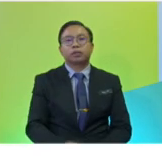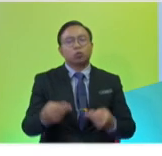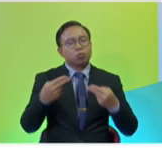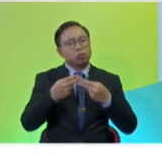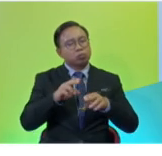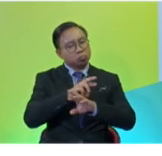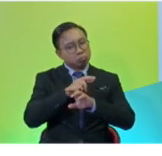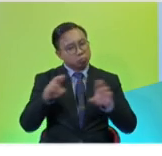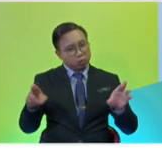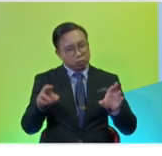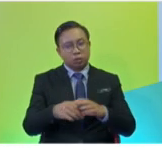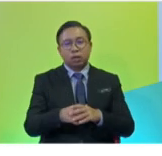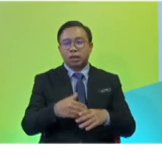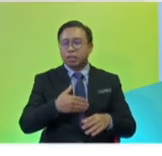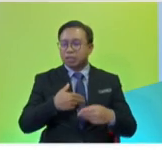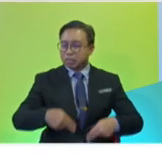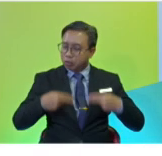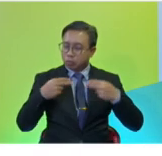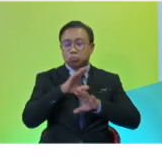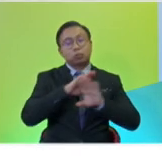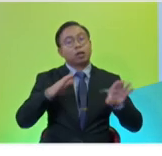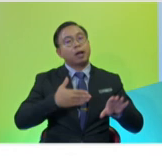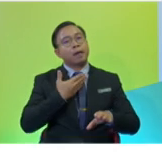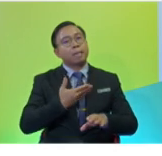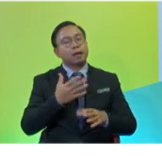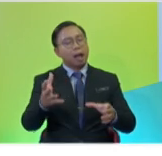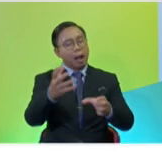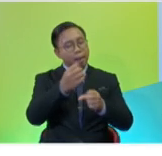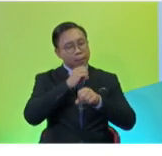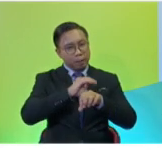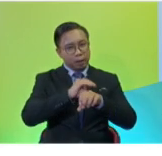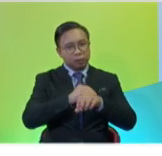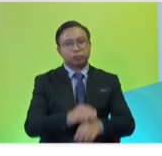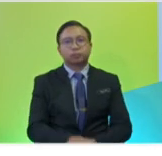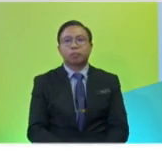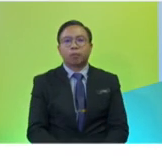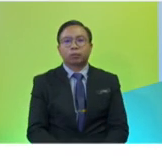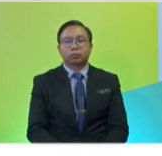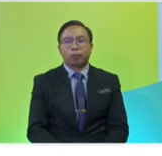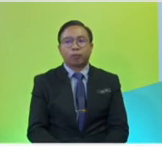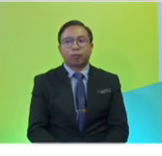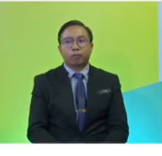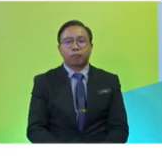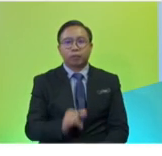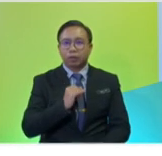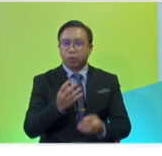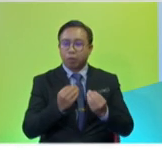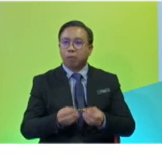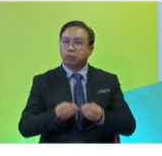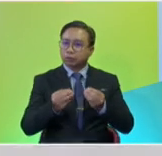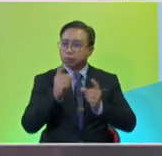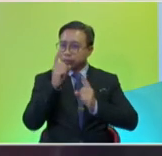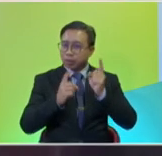renggang hidup tidak berseno dan juga mengambil masa Oke jadi saya bagi bintang